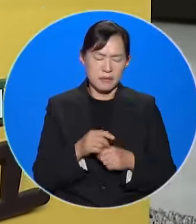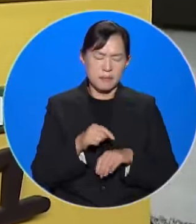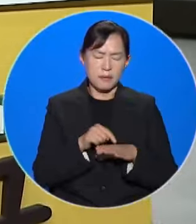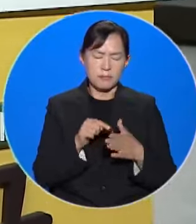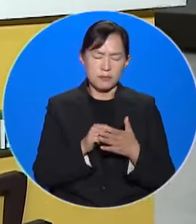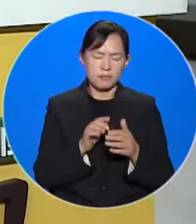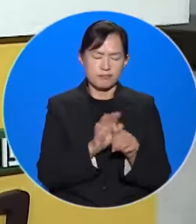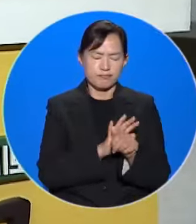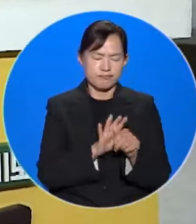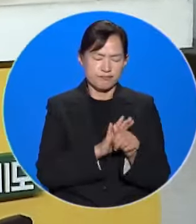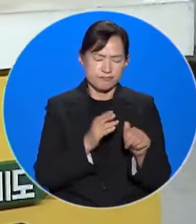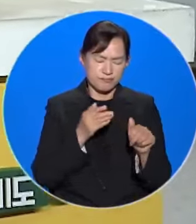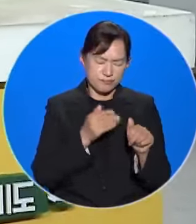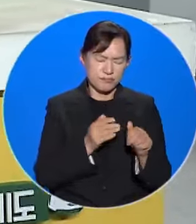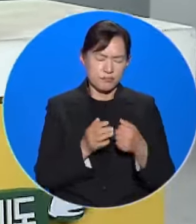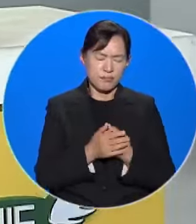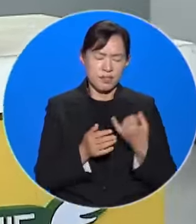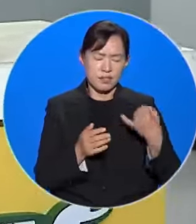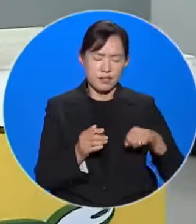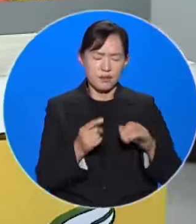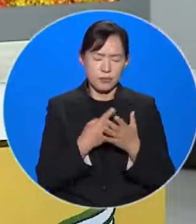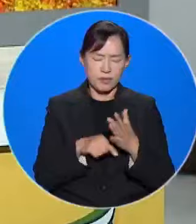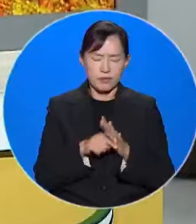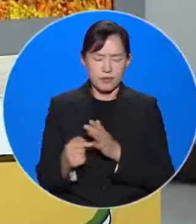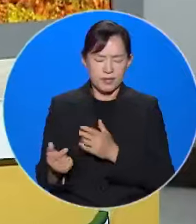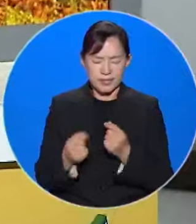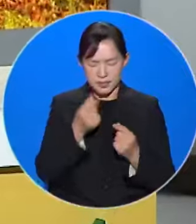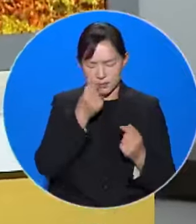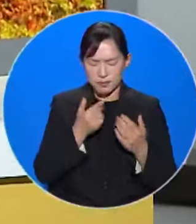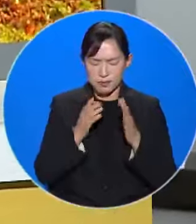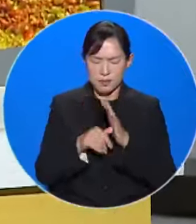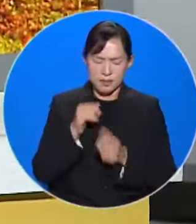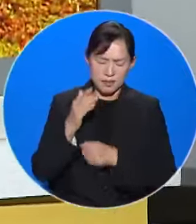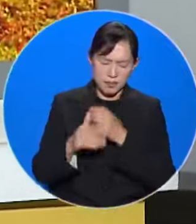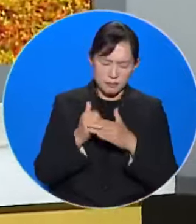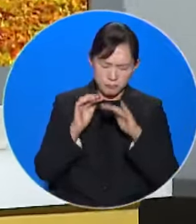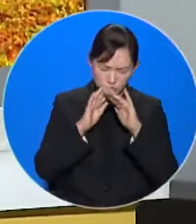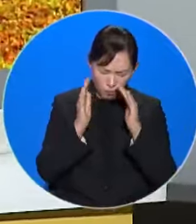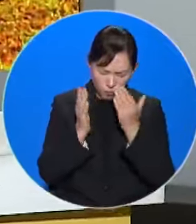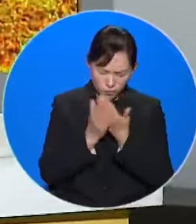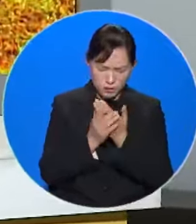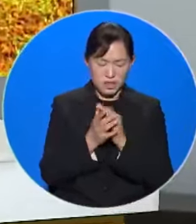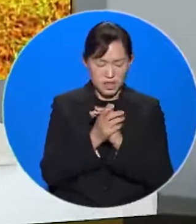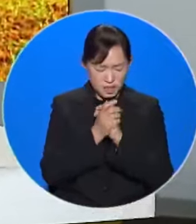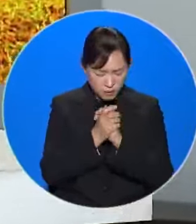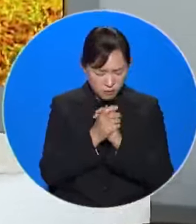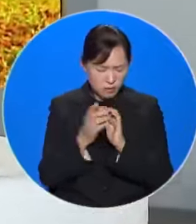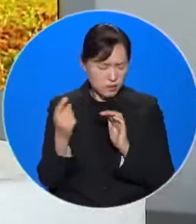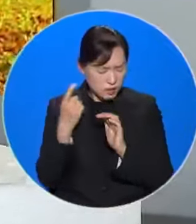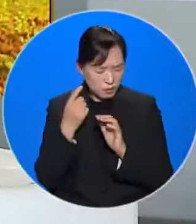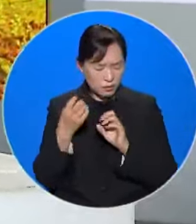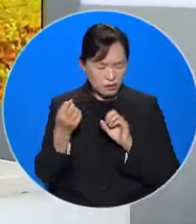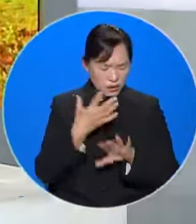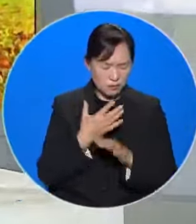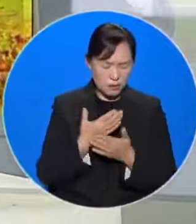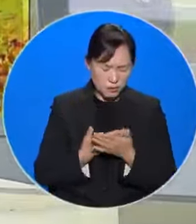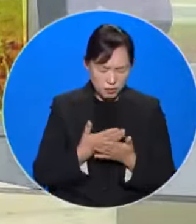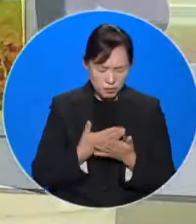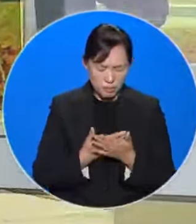주시고 하나님 아버지 우리 딸을 위하여 함께 기도할 때 하나님 아버지 그 모든 기도를 들으시고 응답하여